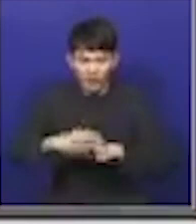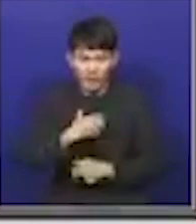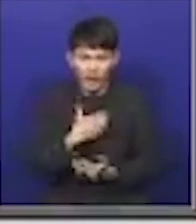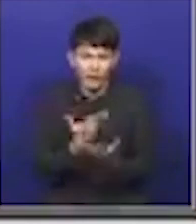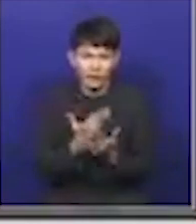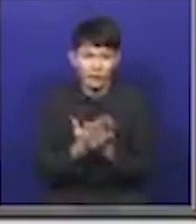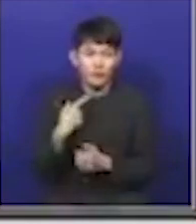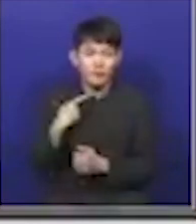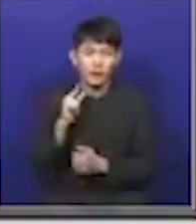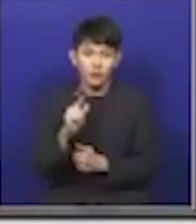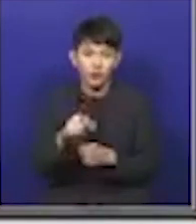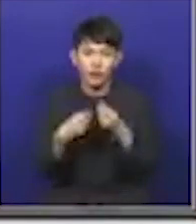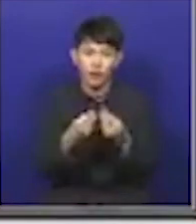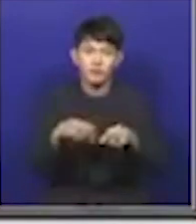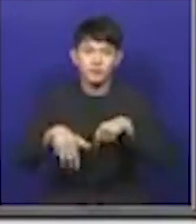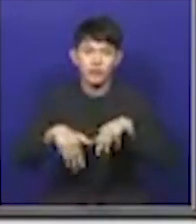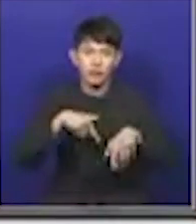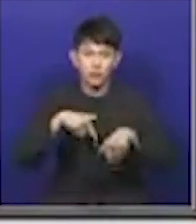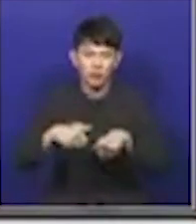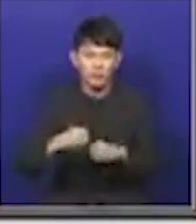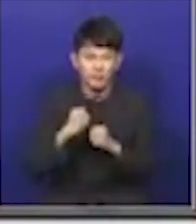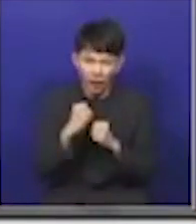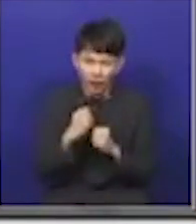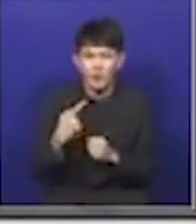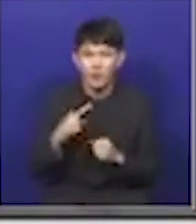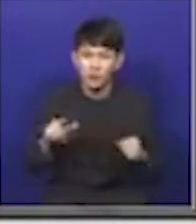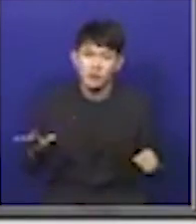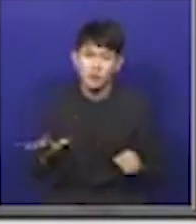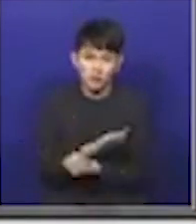น์กับประชาชนสูงสุด